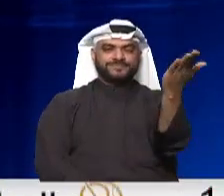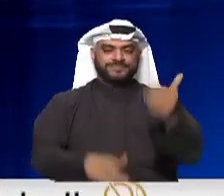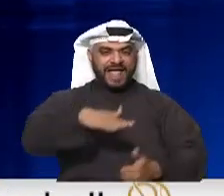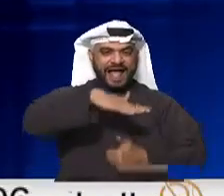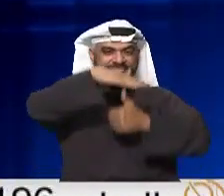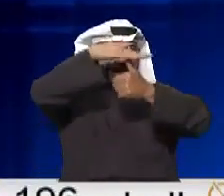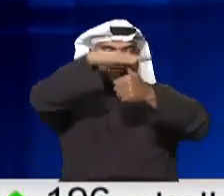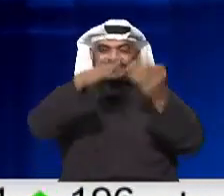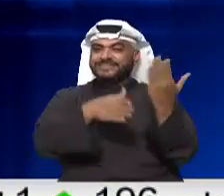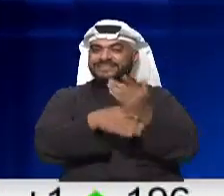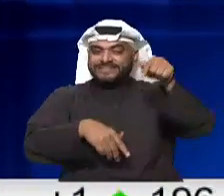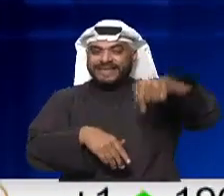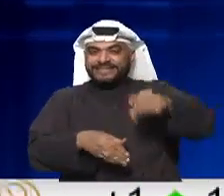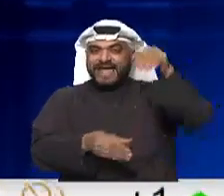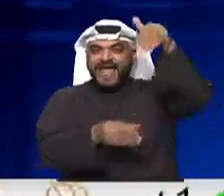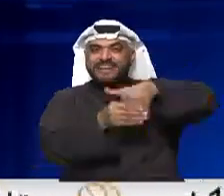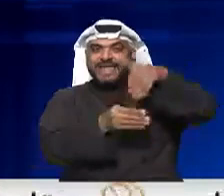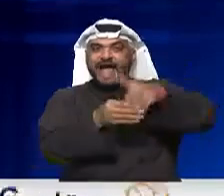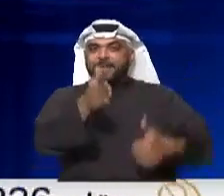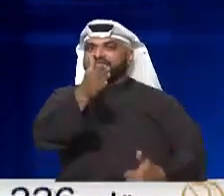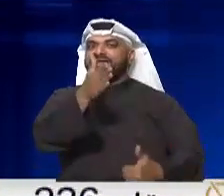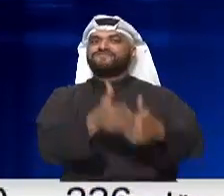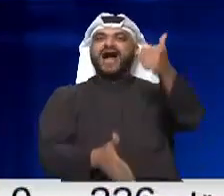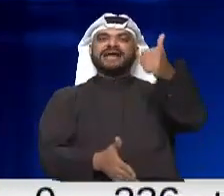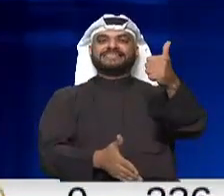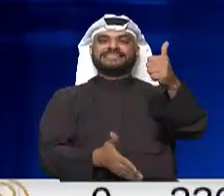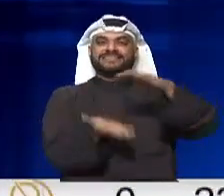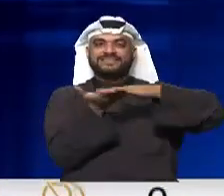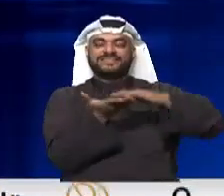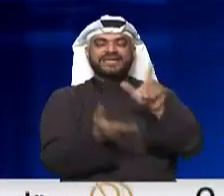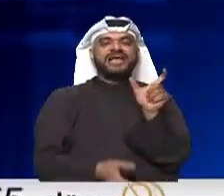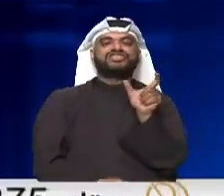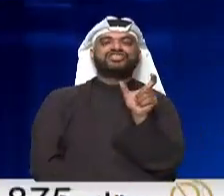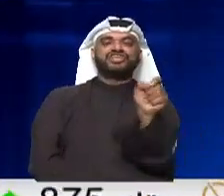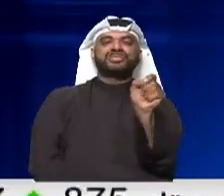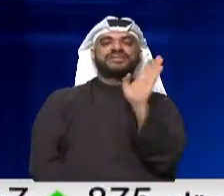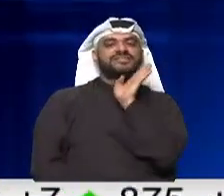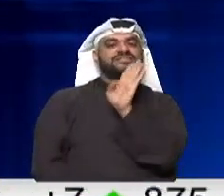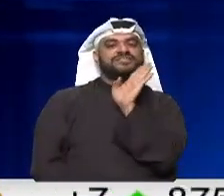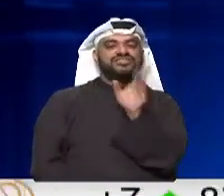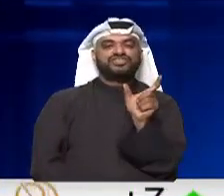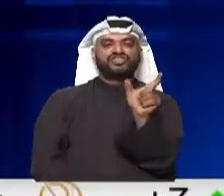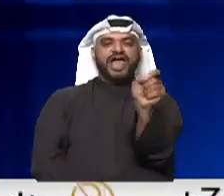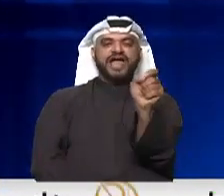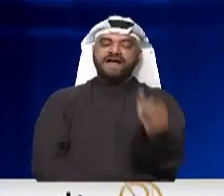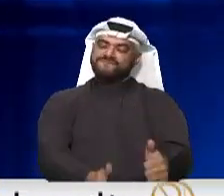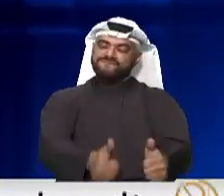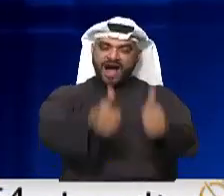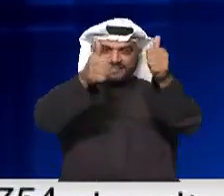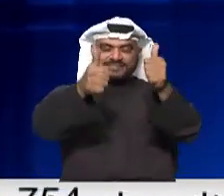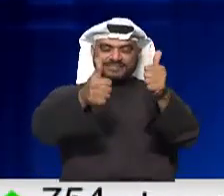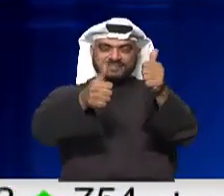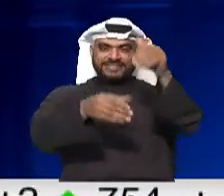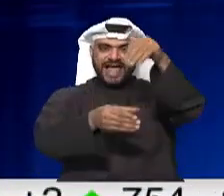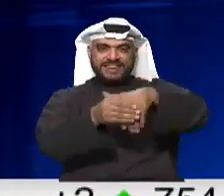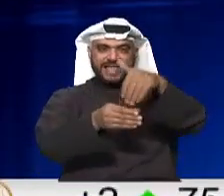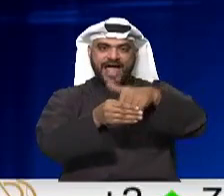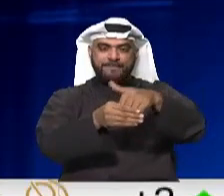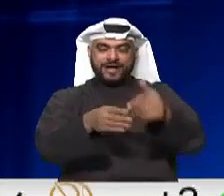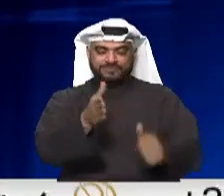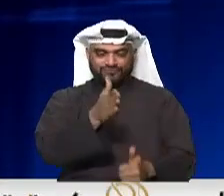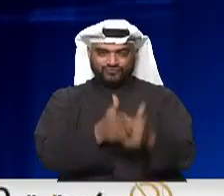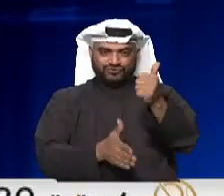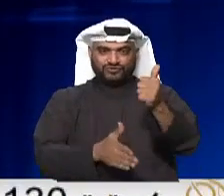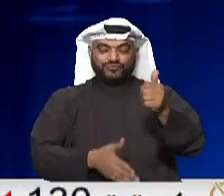بيتر بافل الرئيس المنتخب لجمهورية التشيك الصديقة، ضمنها سموه خالص تهانيه بمناسبة انتخابه